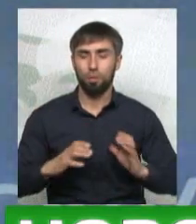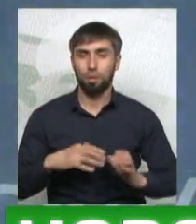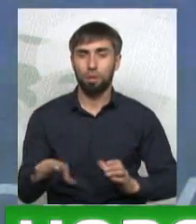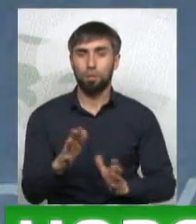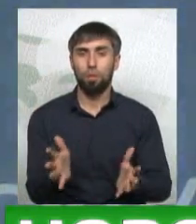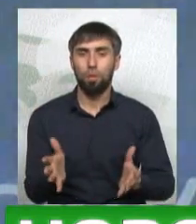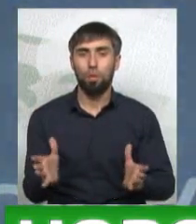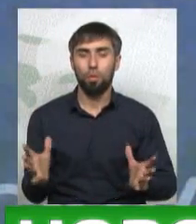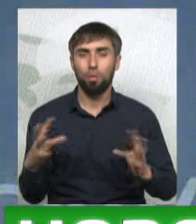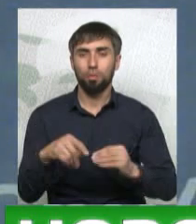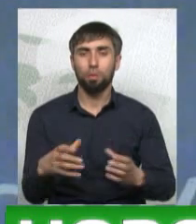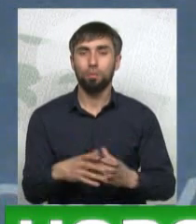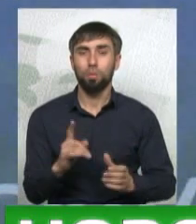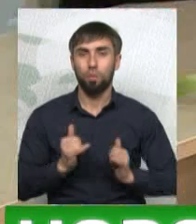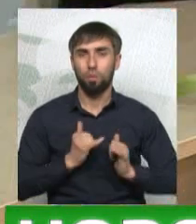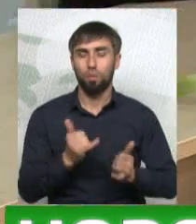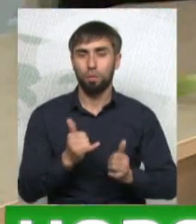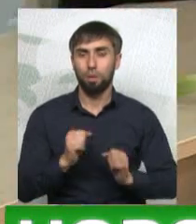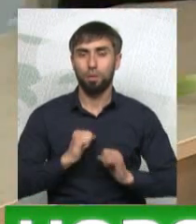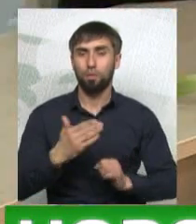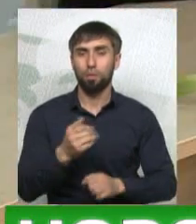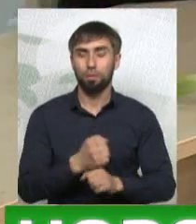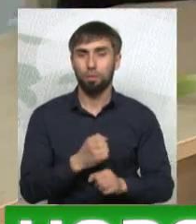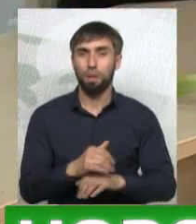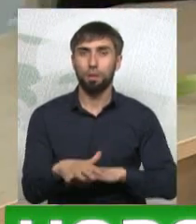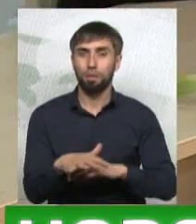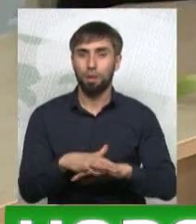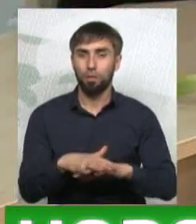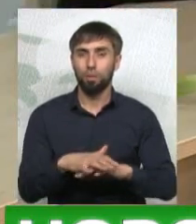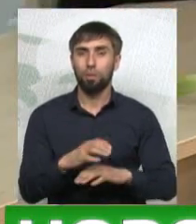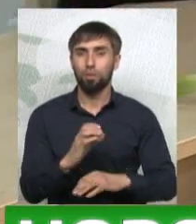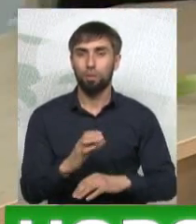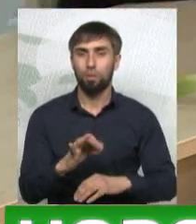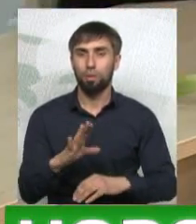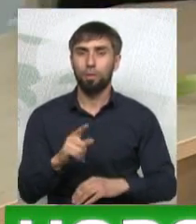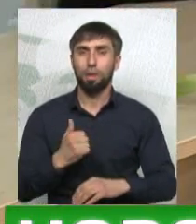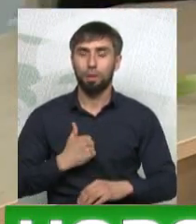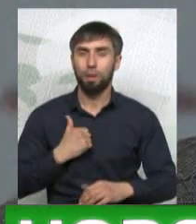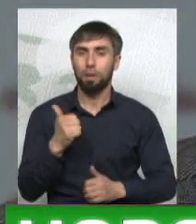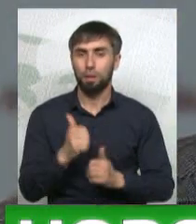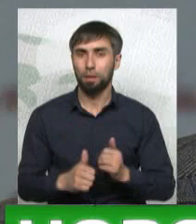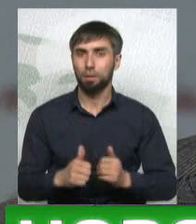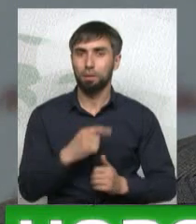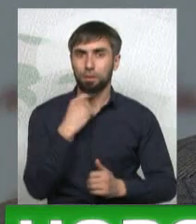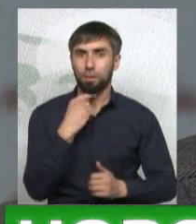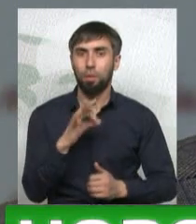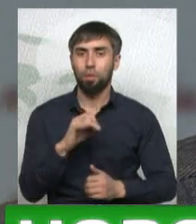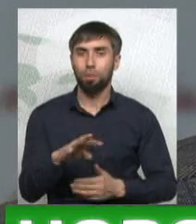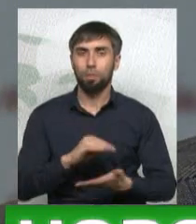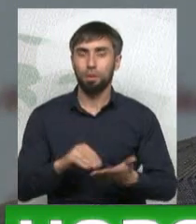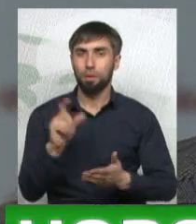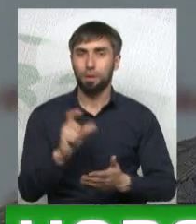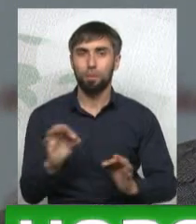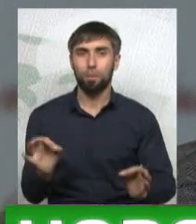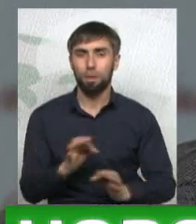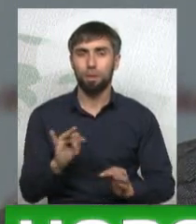сегодня объединило уважение к герою и его подвигу. На родине Сулламбека Асканова им гордится каждый земляк. О нем пишут стихи,